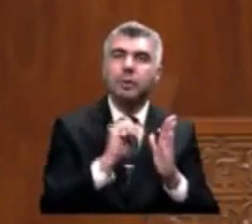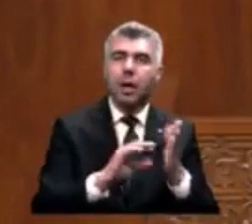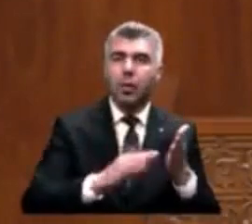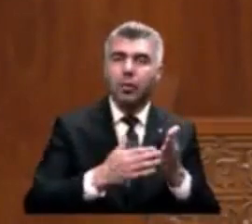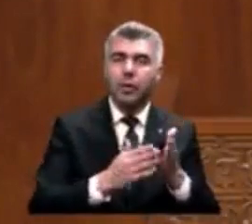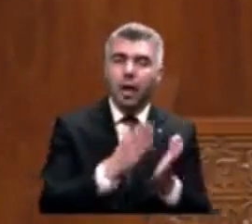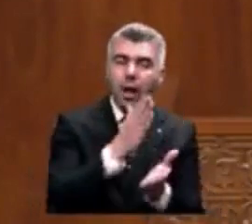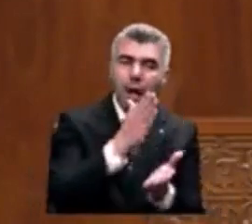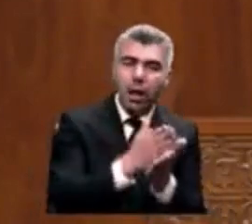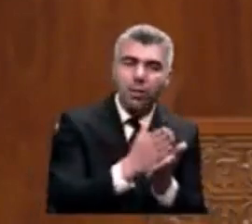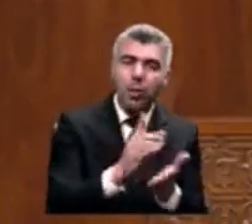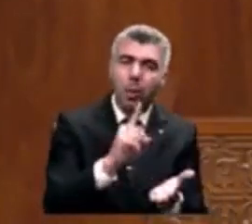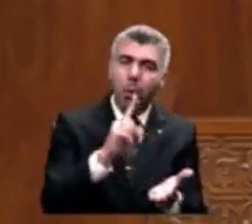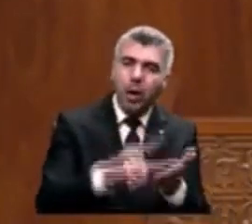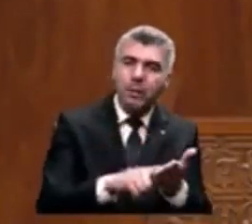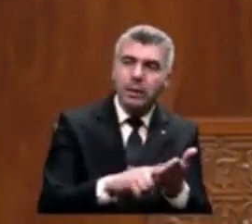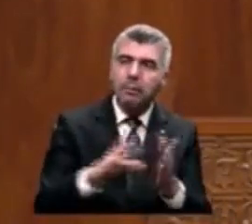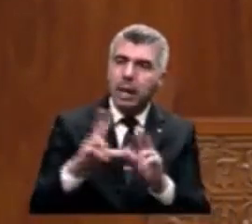بنفس الحقوق والواجبات.